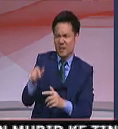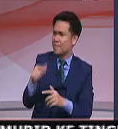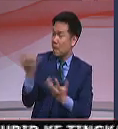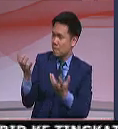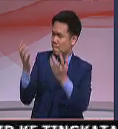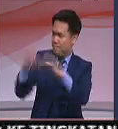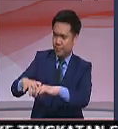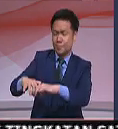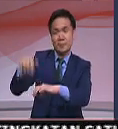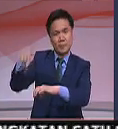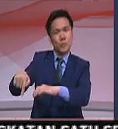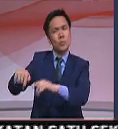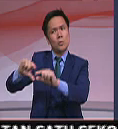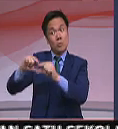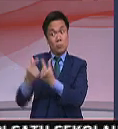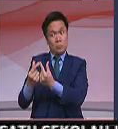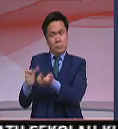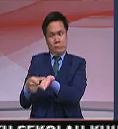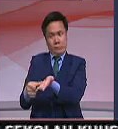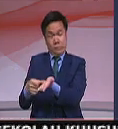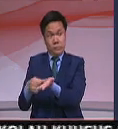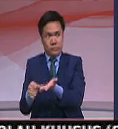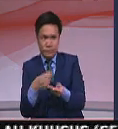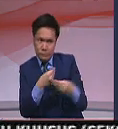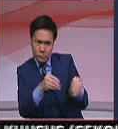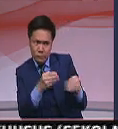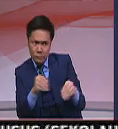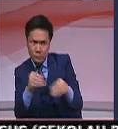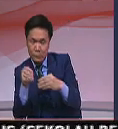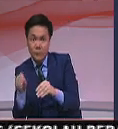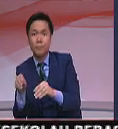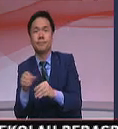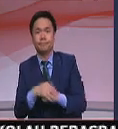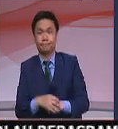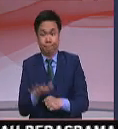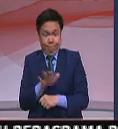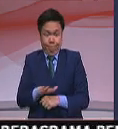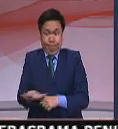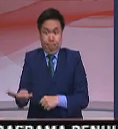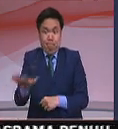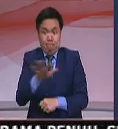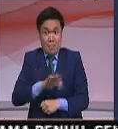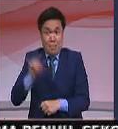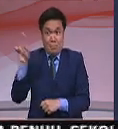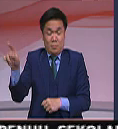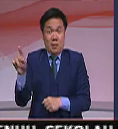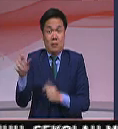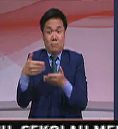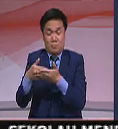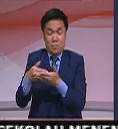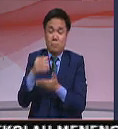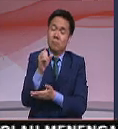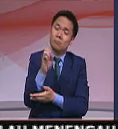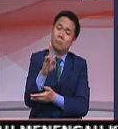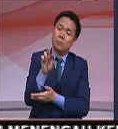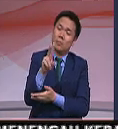sindiket pengedaran dadah yang bergerak di kawasan seberang perai utara dan seberang